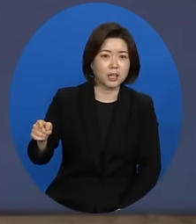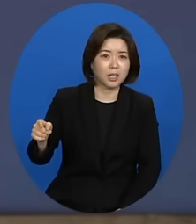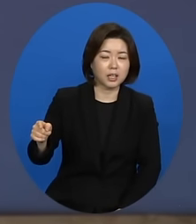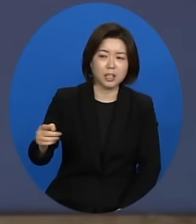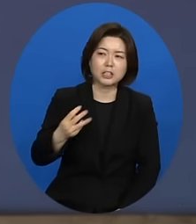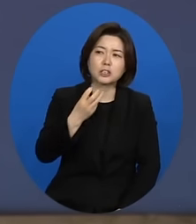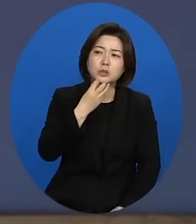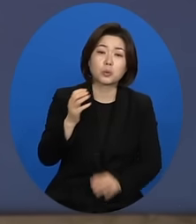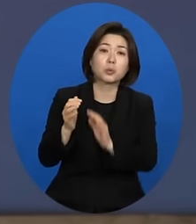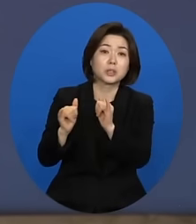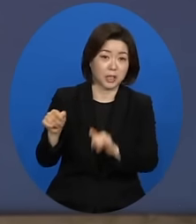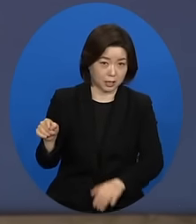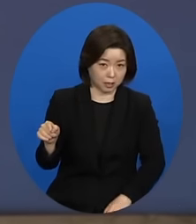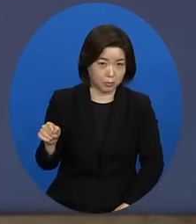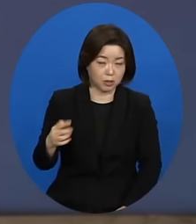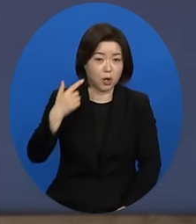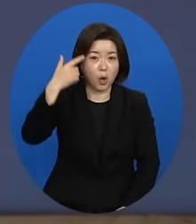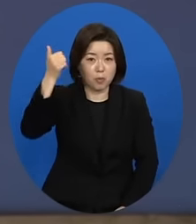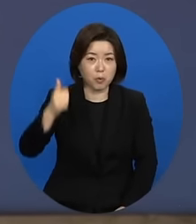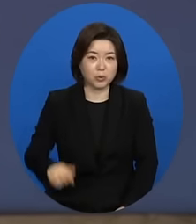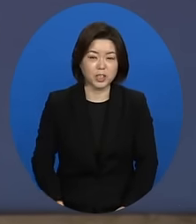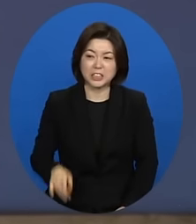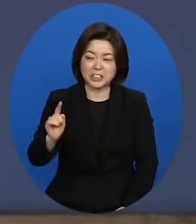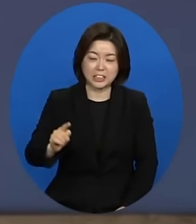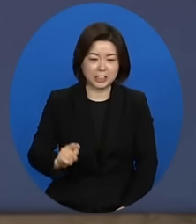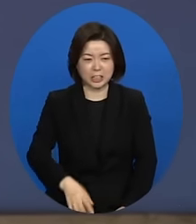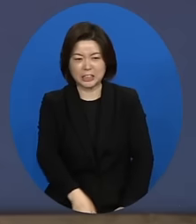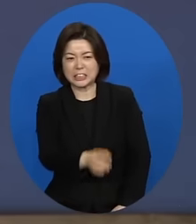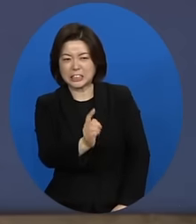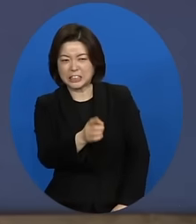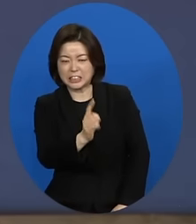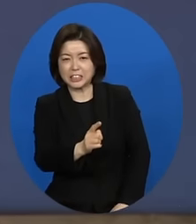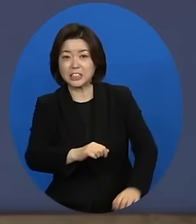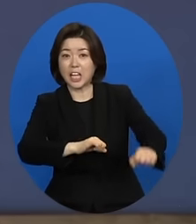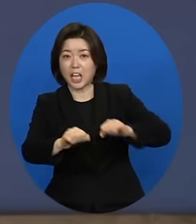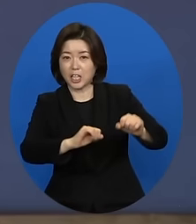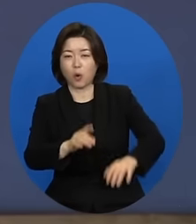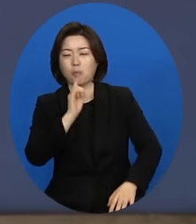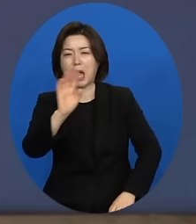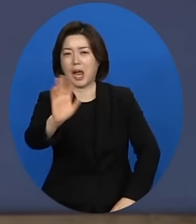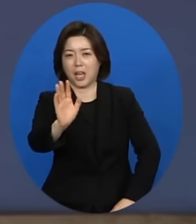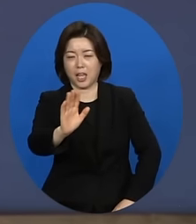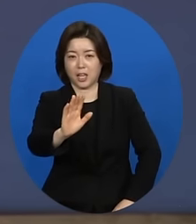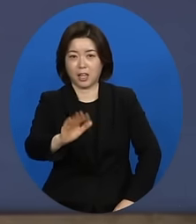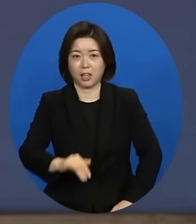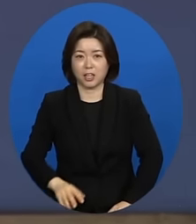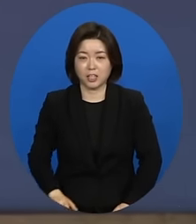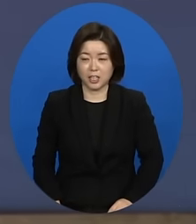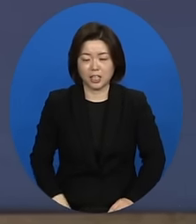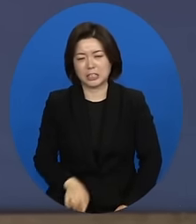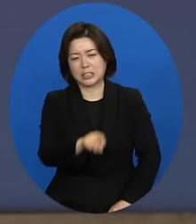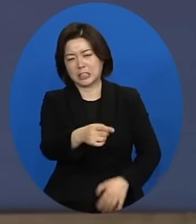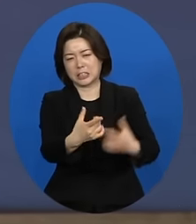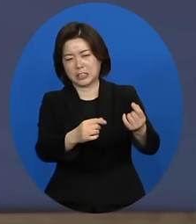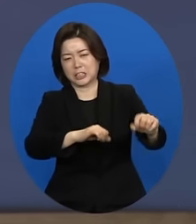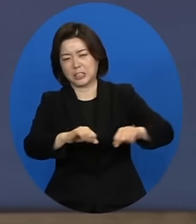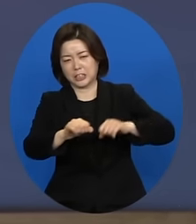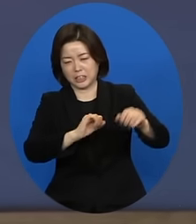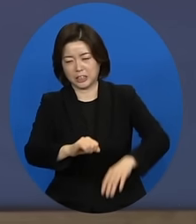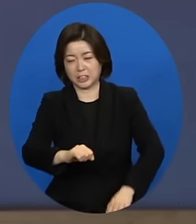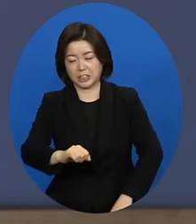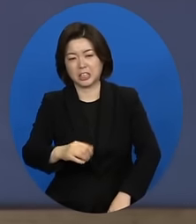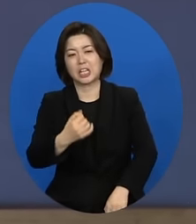서울 사람은 목사님 뭐 그런 짓이라는 단어를 안 쓰죠. 근데 그런 짓을